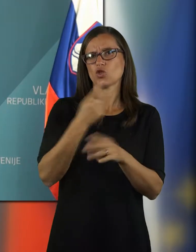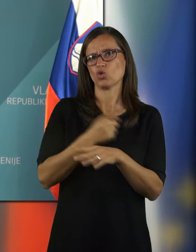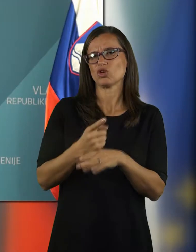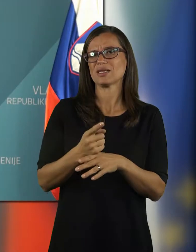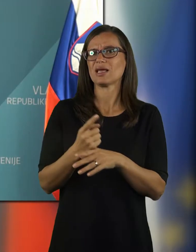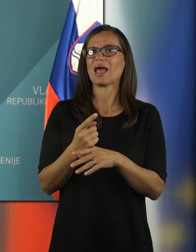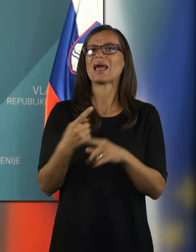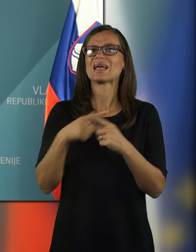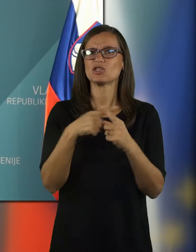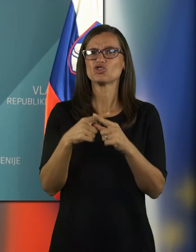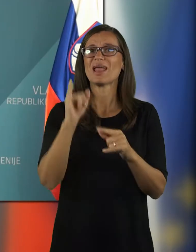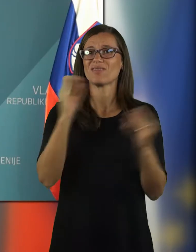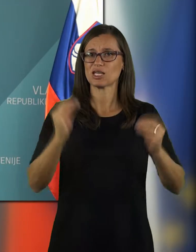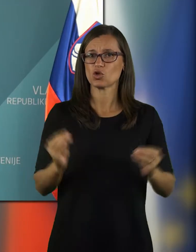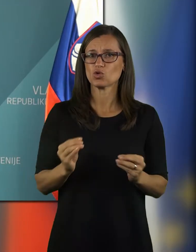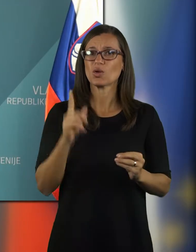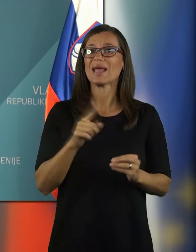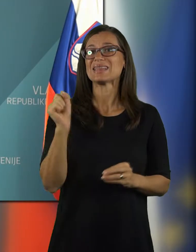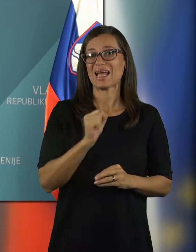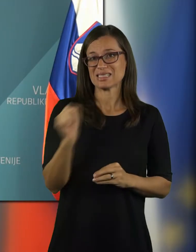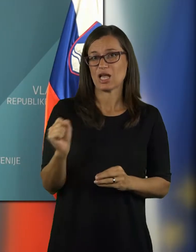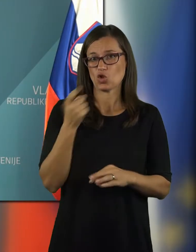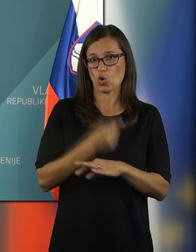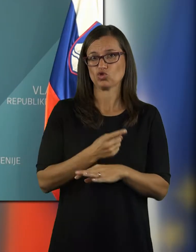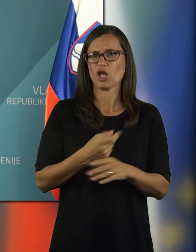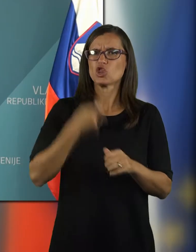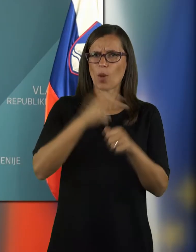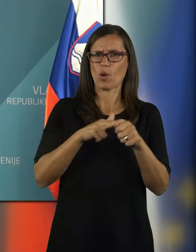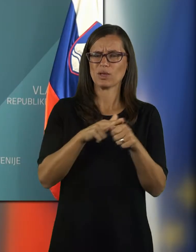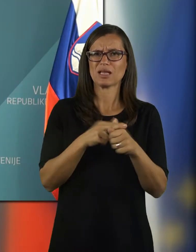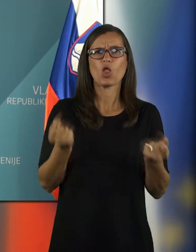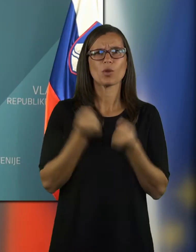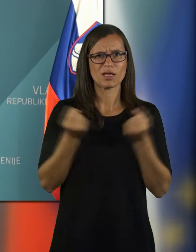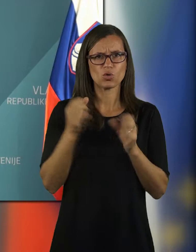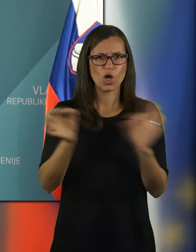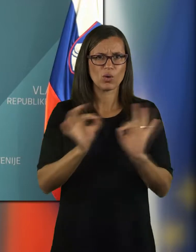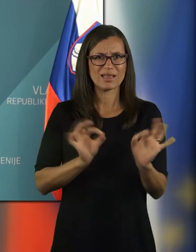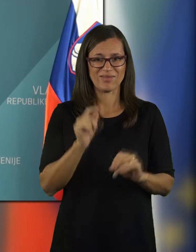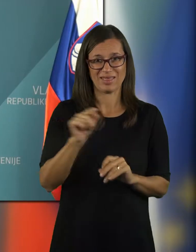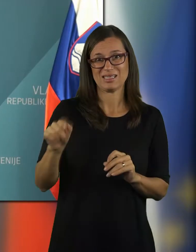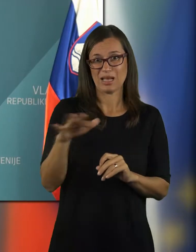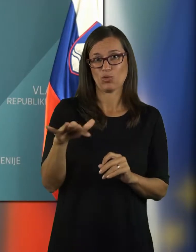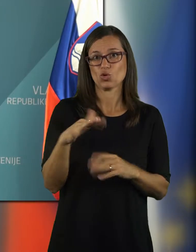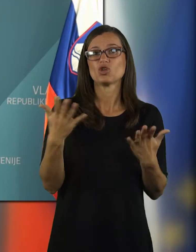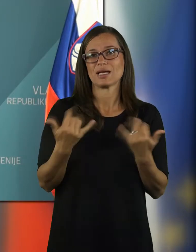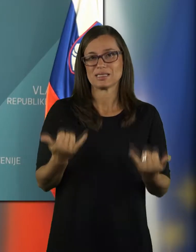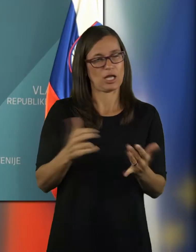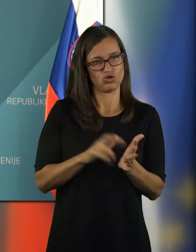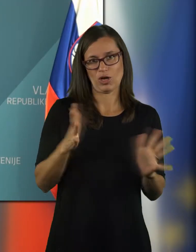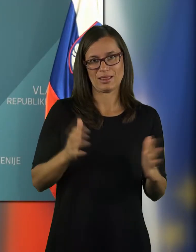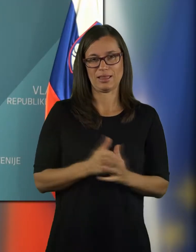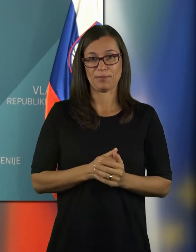kritične infrastrukture, ter seveda, da se določi dopolnitev normativne ureditve na tistih področjih, kjer je do sedaj še